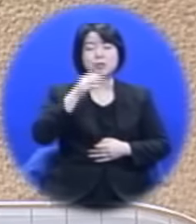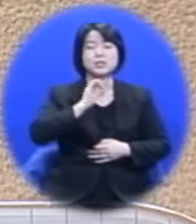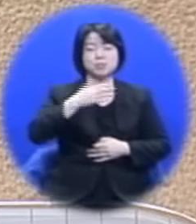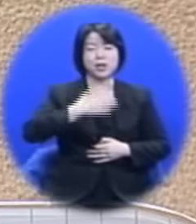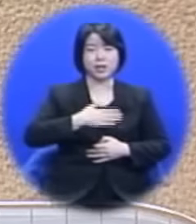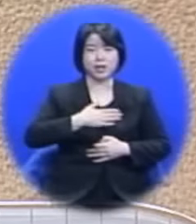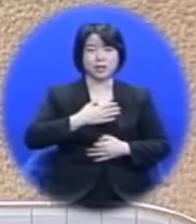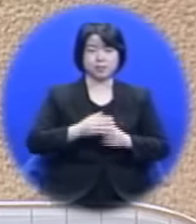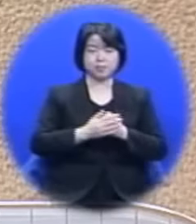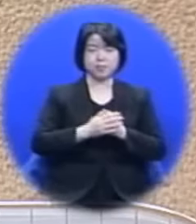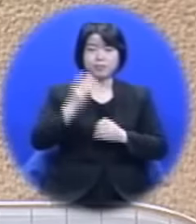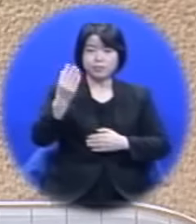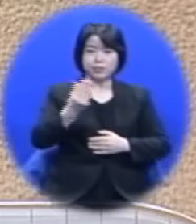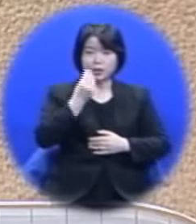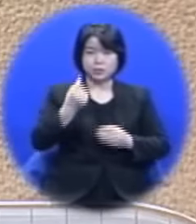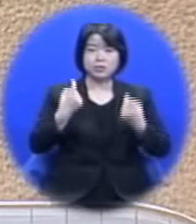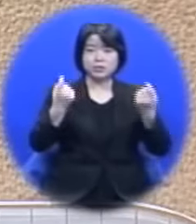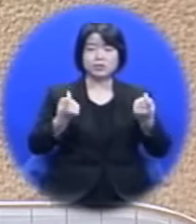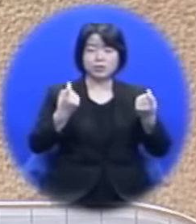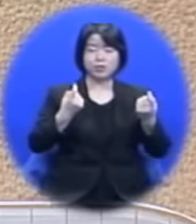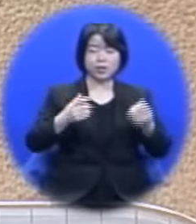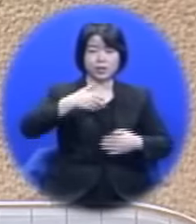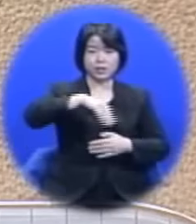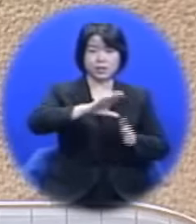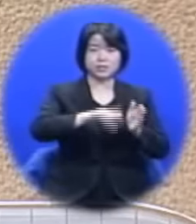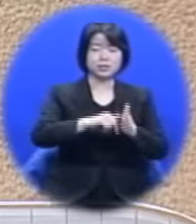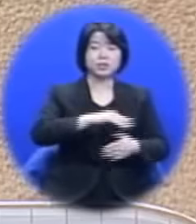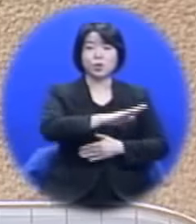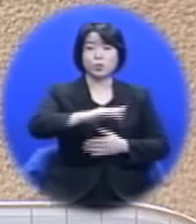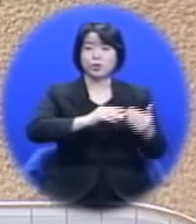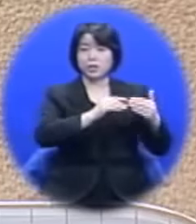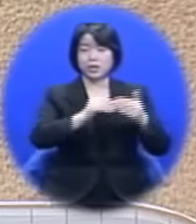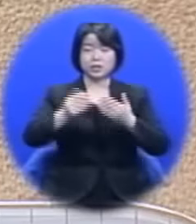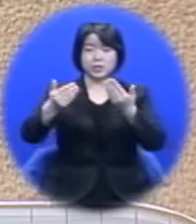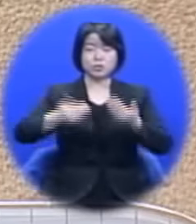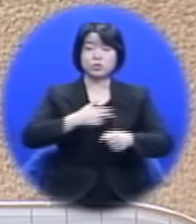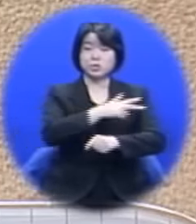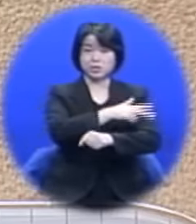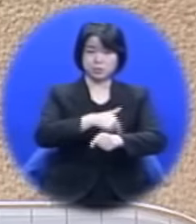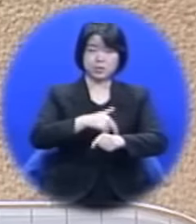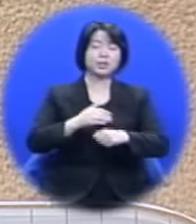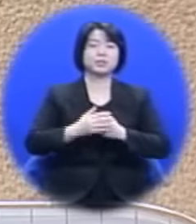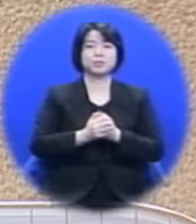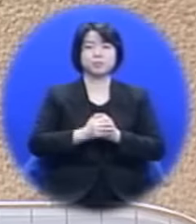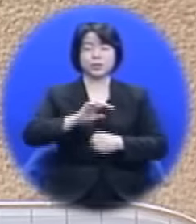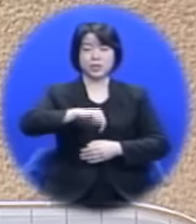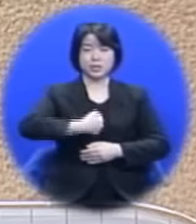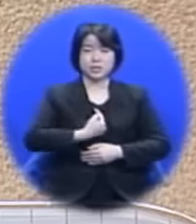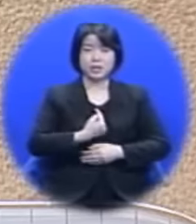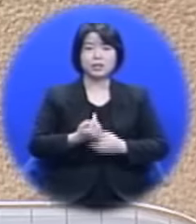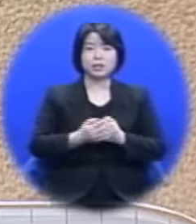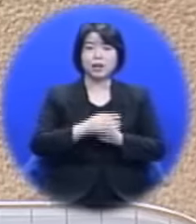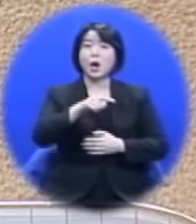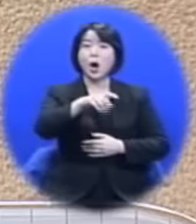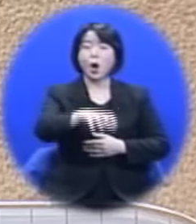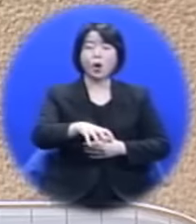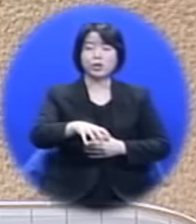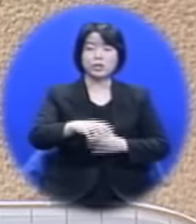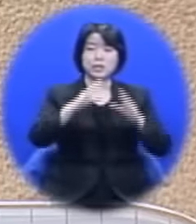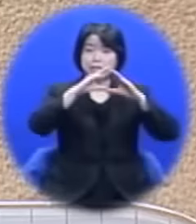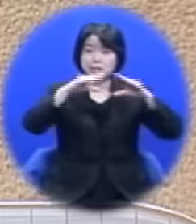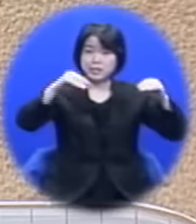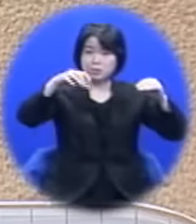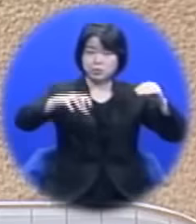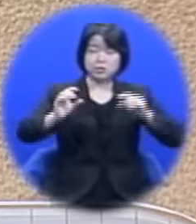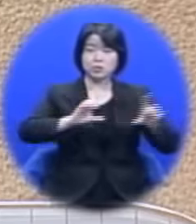성지순레 갔을 때 우리를 가이드해 주셨던 집사님 자기가 거기 이집트에서 살아